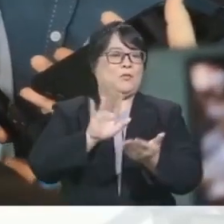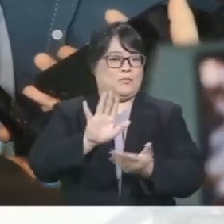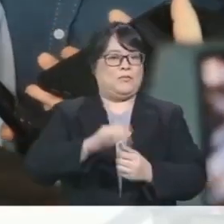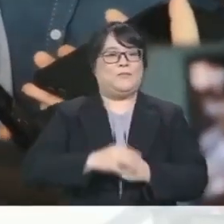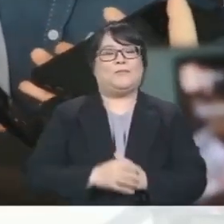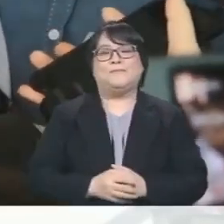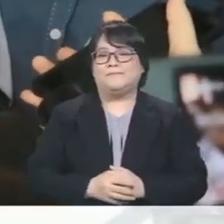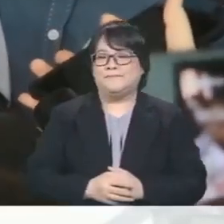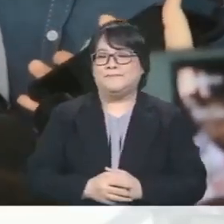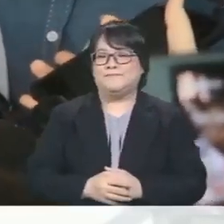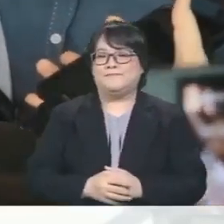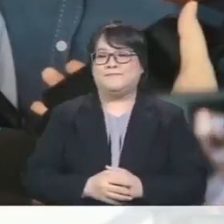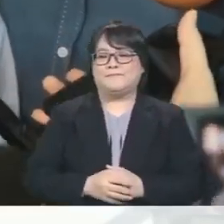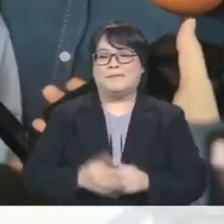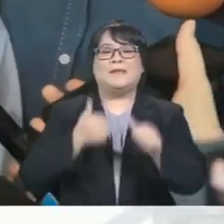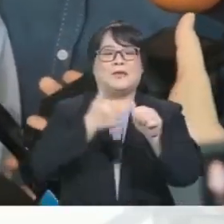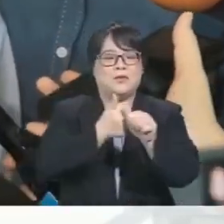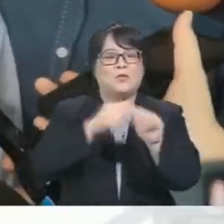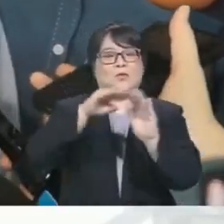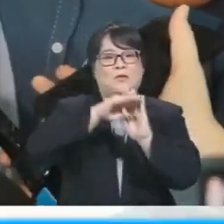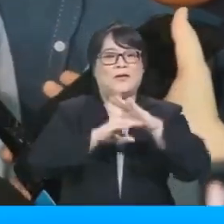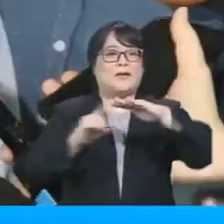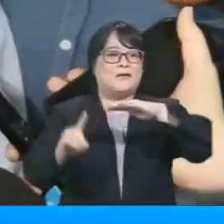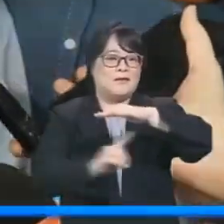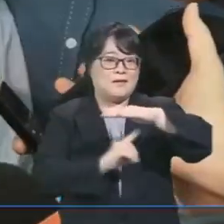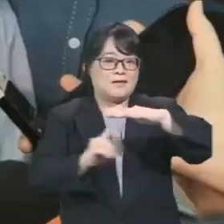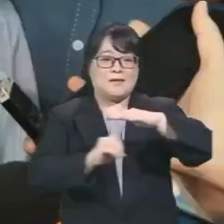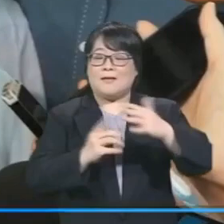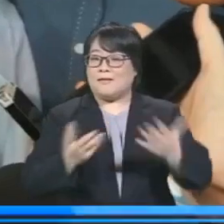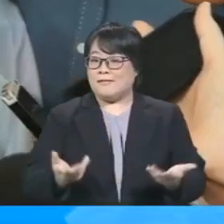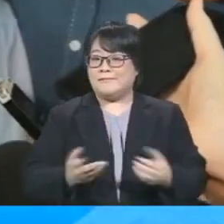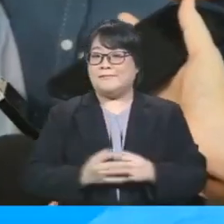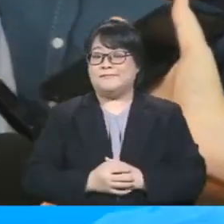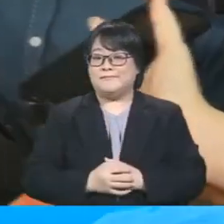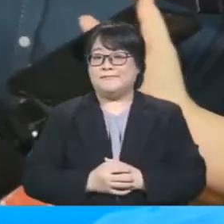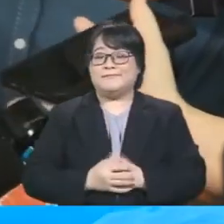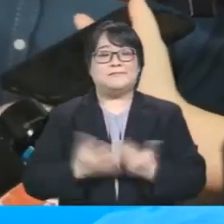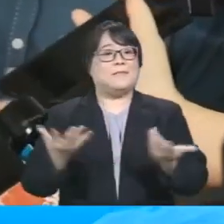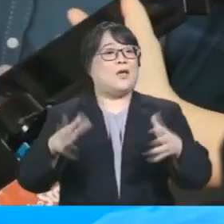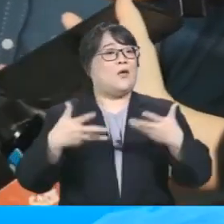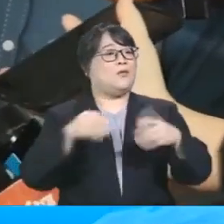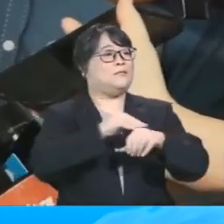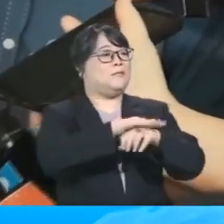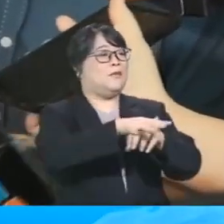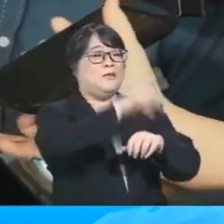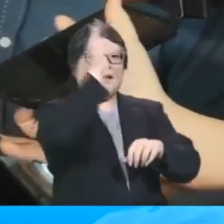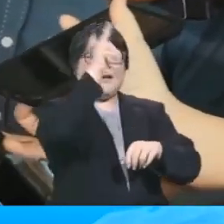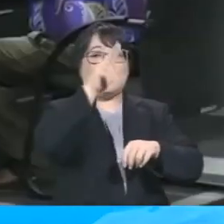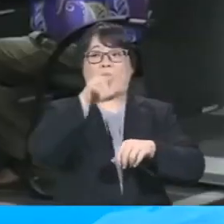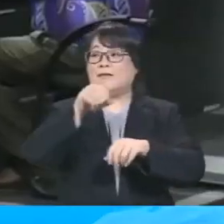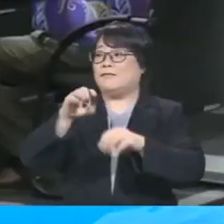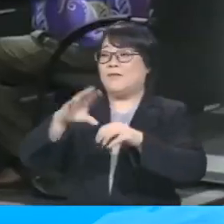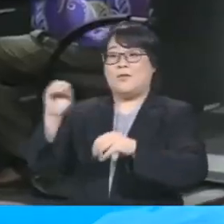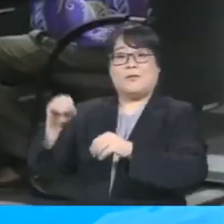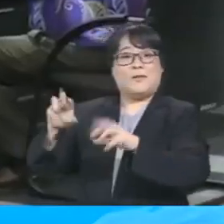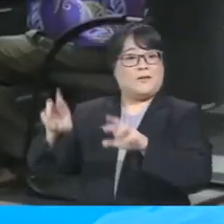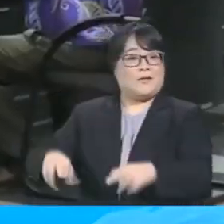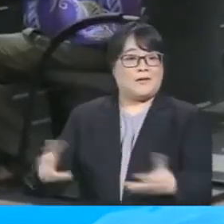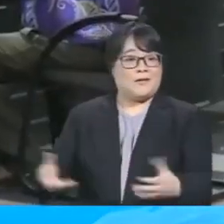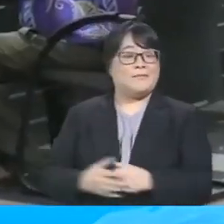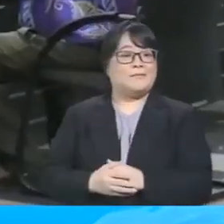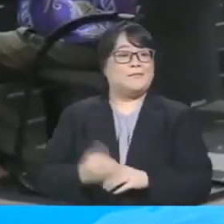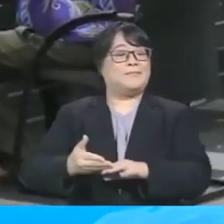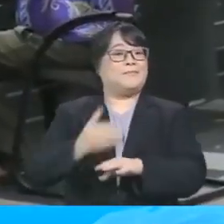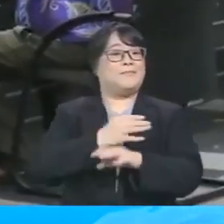Kita bincang dulu. Ya. Ini keputusan dasar dia ada impak kepada kerajaan, majikan dan rakyat. Sebelum ini,